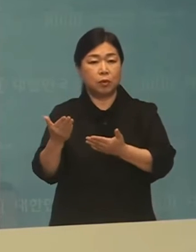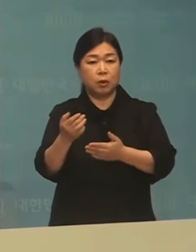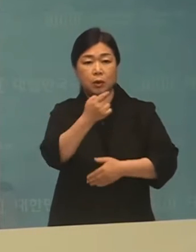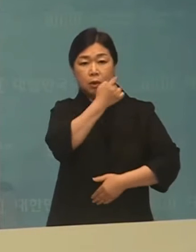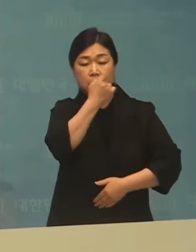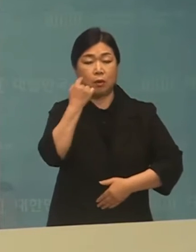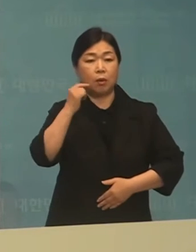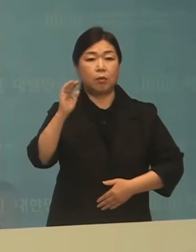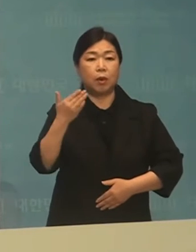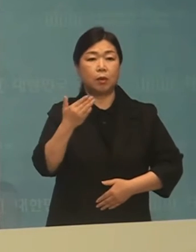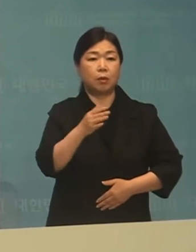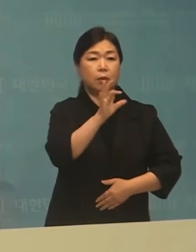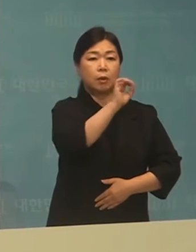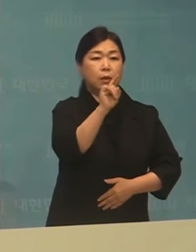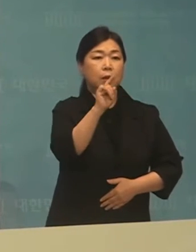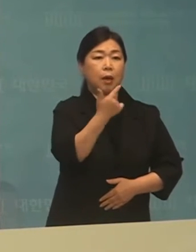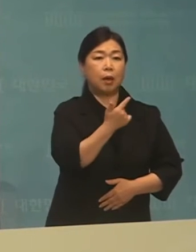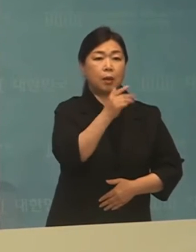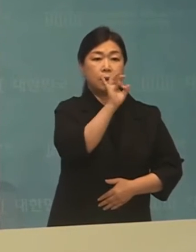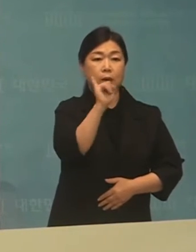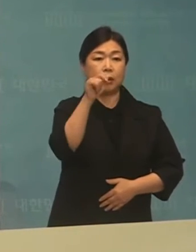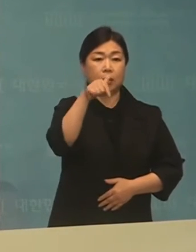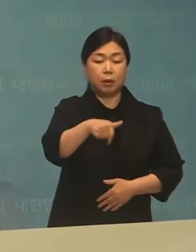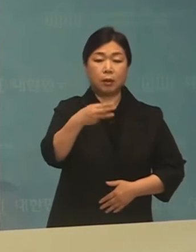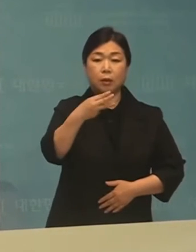안익태 애국가 교체운동도